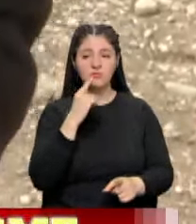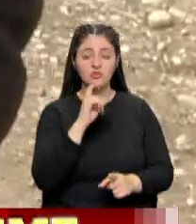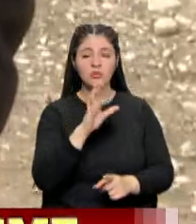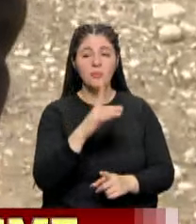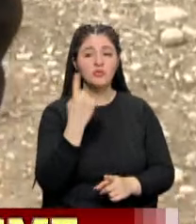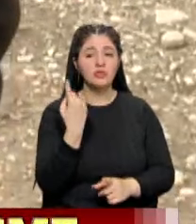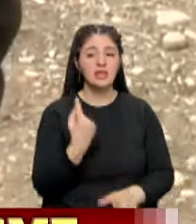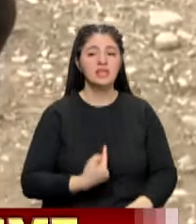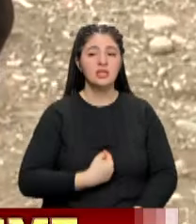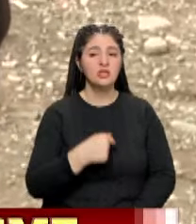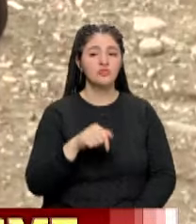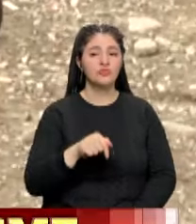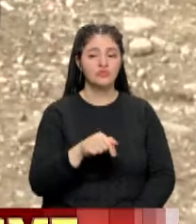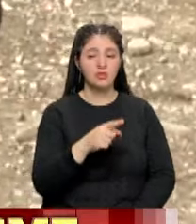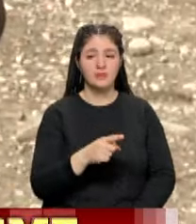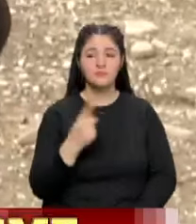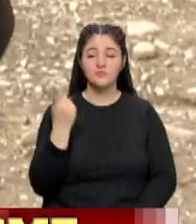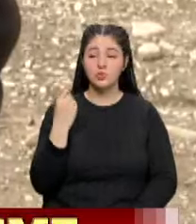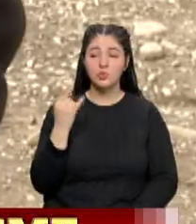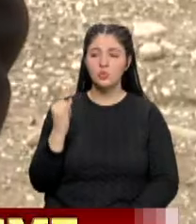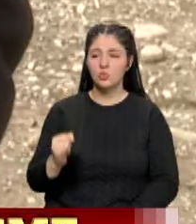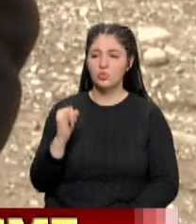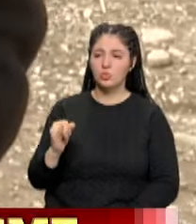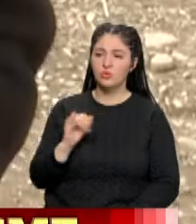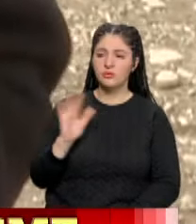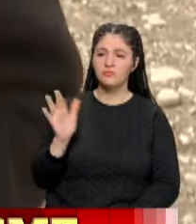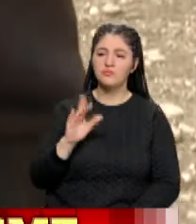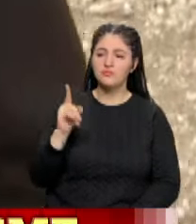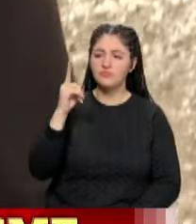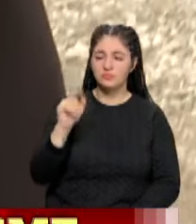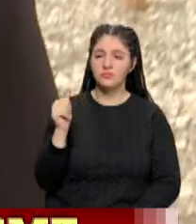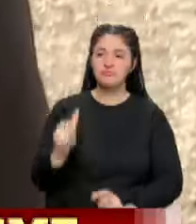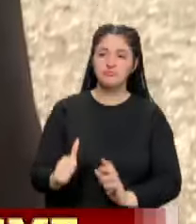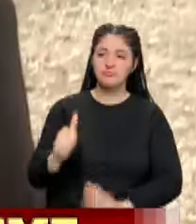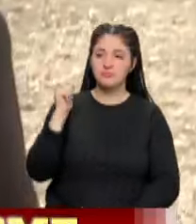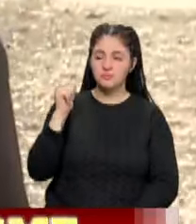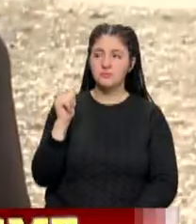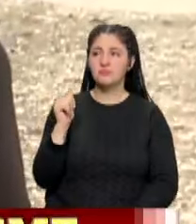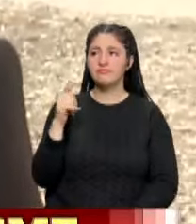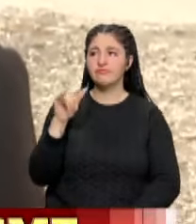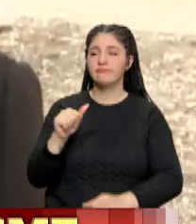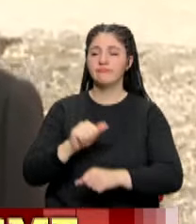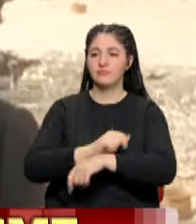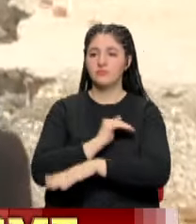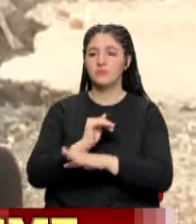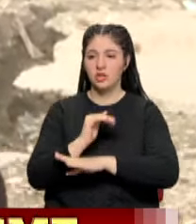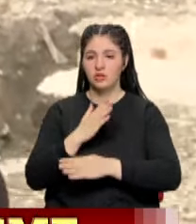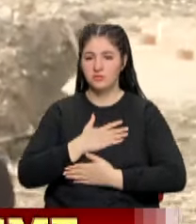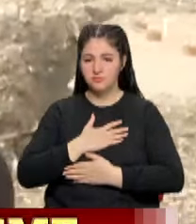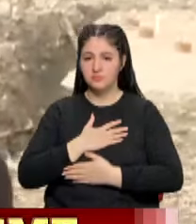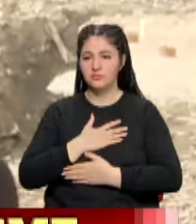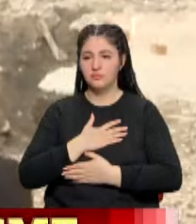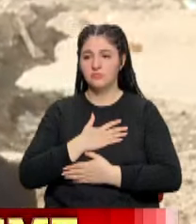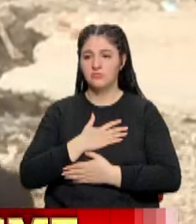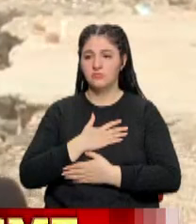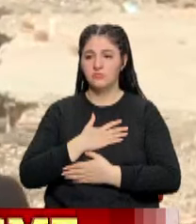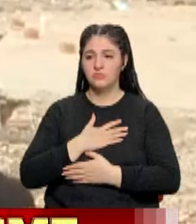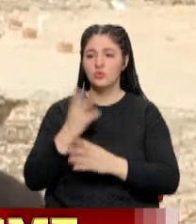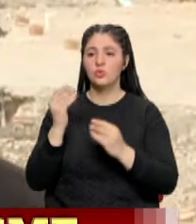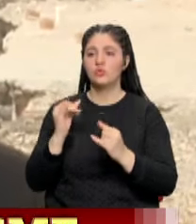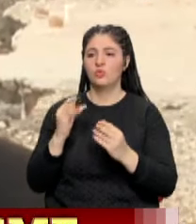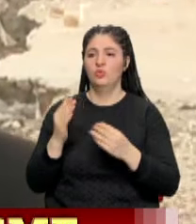dün ne hissettiniz burada? Dün çok kötüydüm. O ilk güne gittim. Aynı duygular yaşadım.